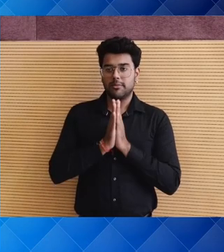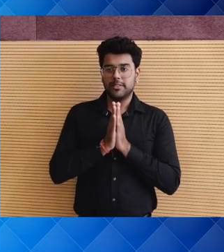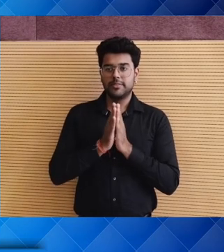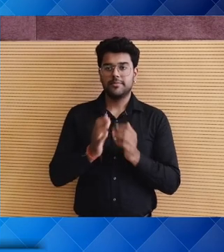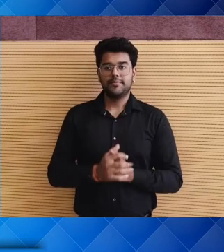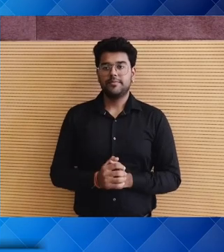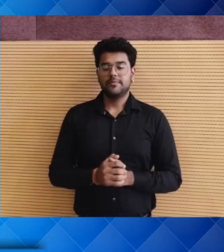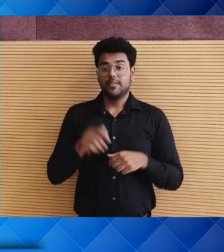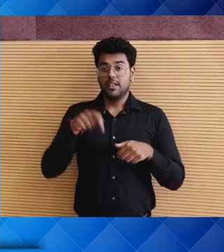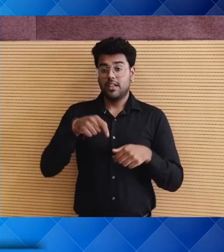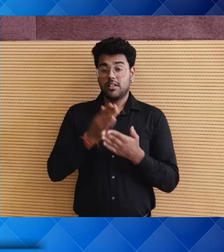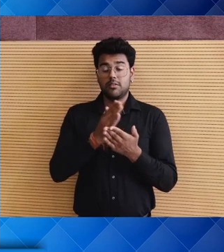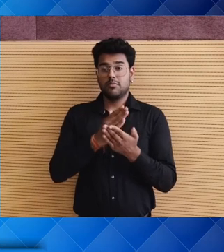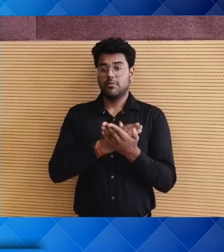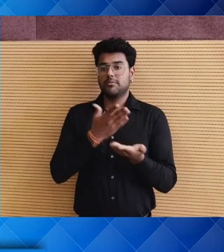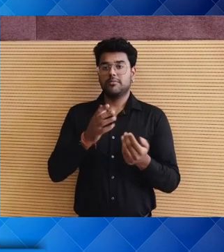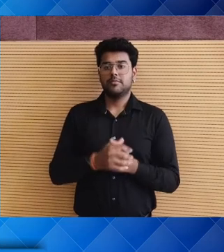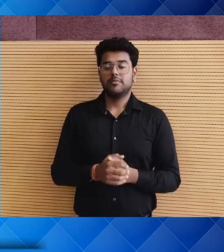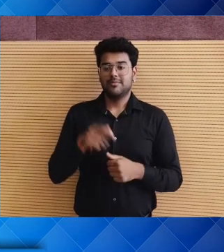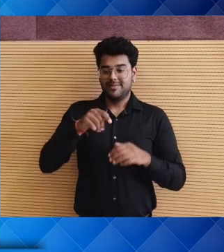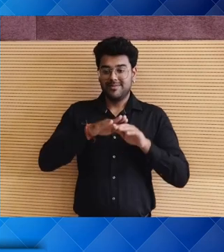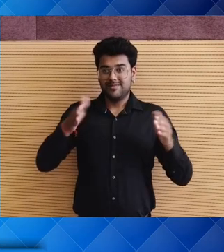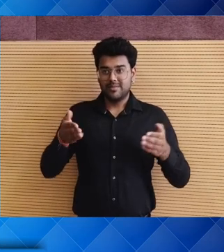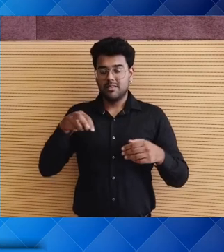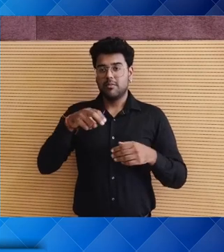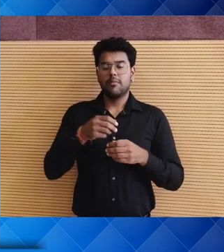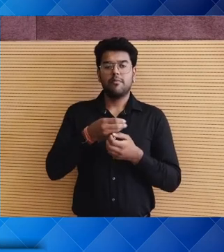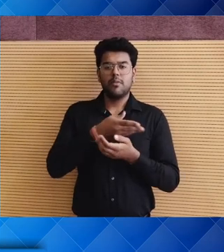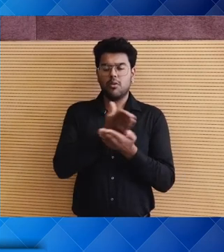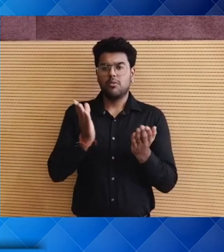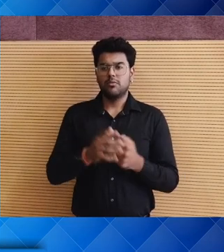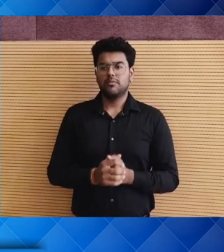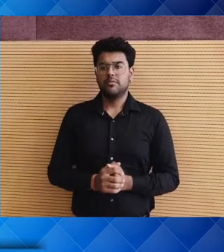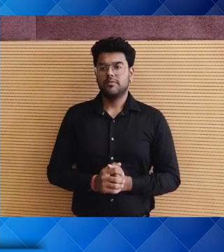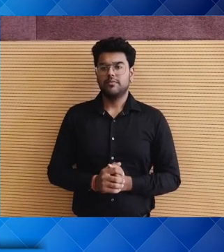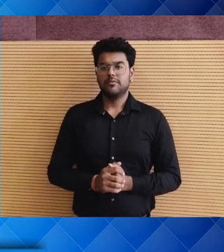नमस्कार. आज की कार्यक्रम में मंच पे उपस्थित